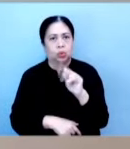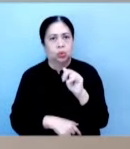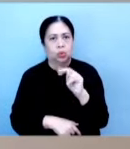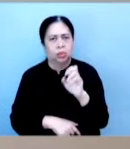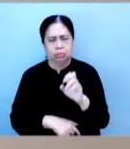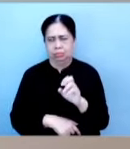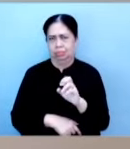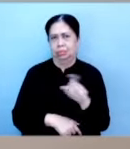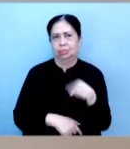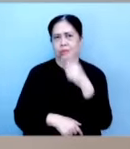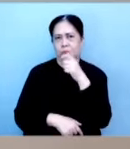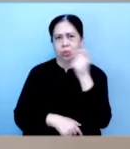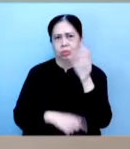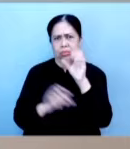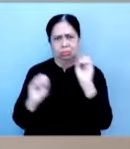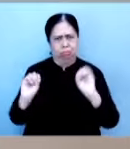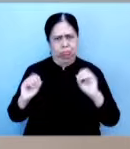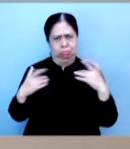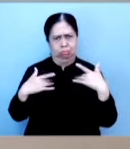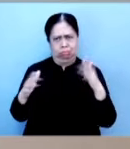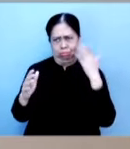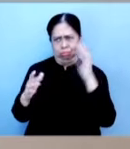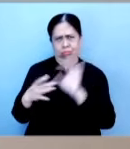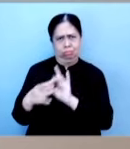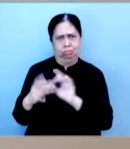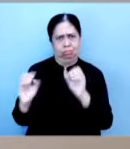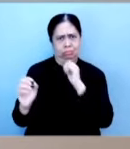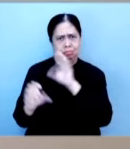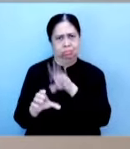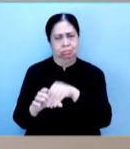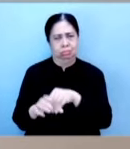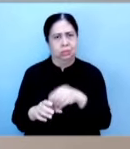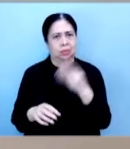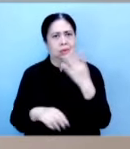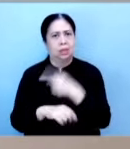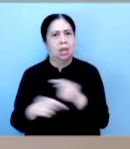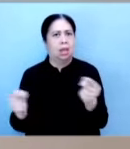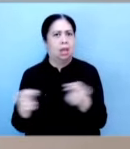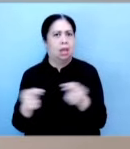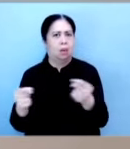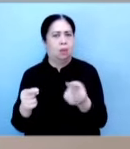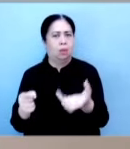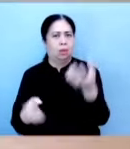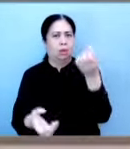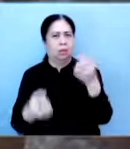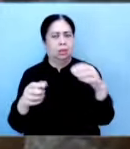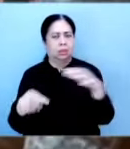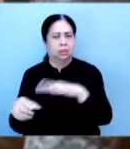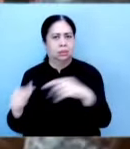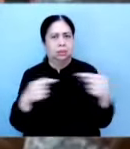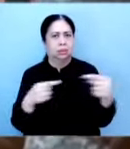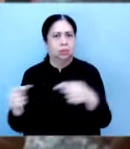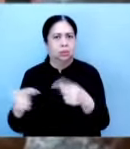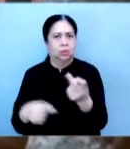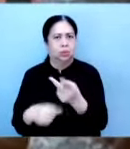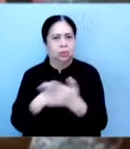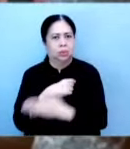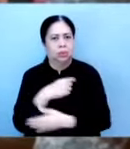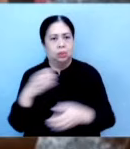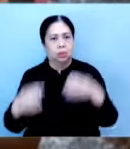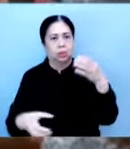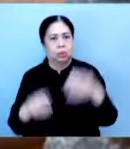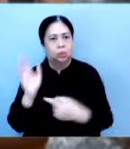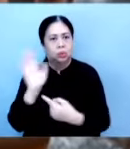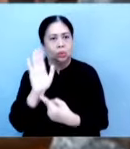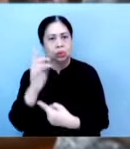gina ng Ukraine na may kinalaman sila sa krimen ilang taon ng may aalitan sa teritoryo ang dalawang bansa sa korte ipinakita ang